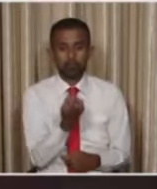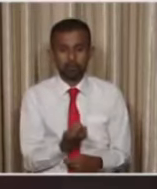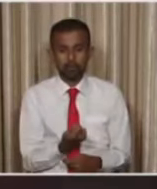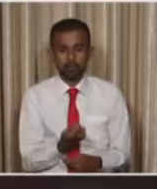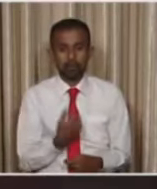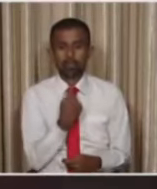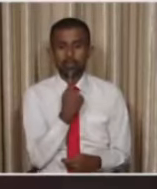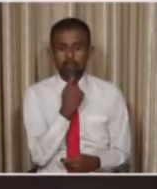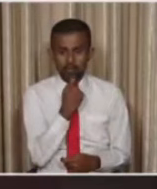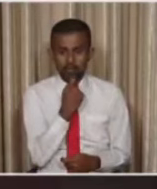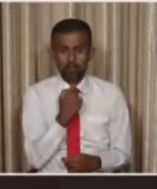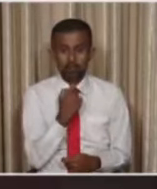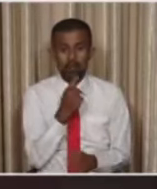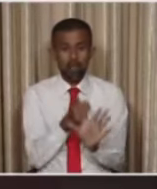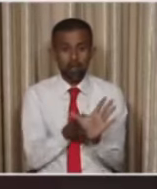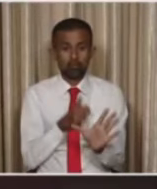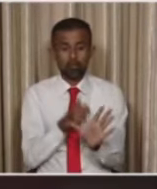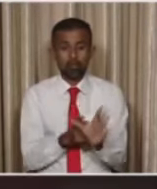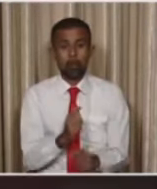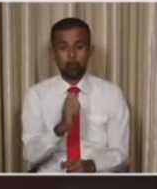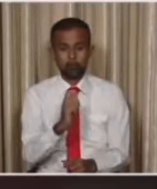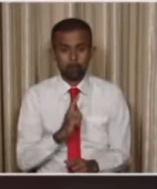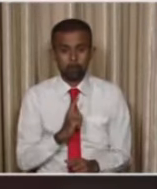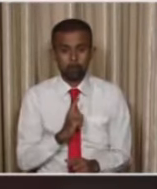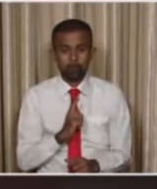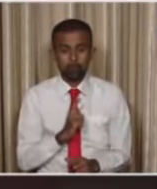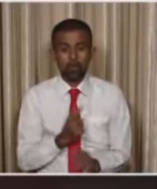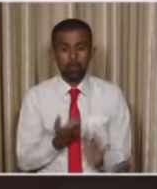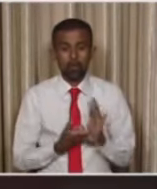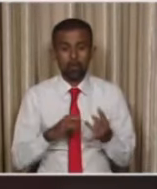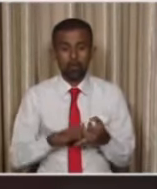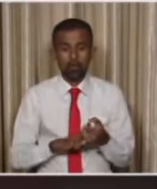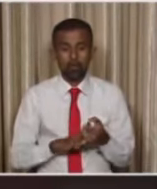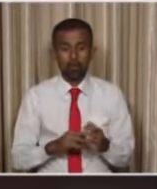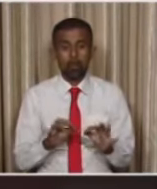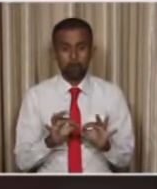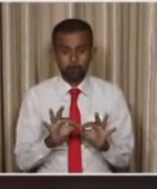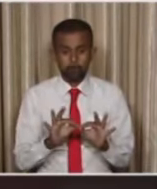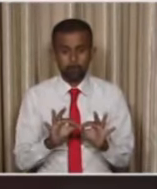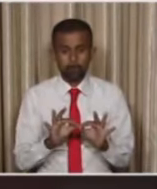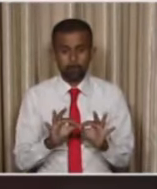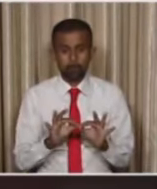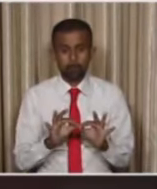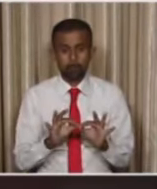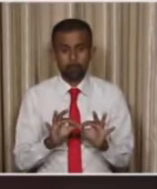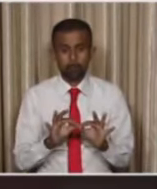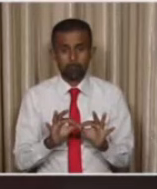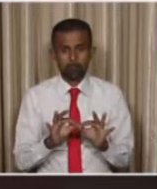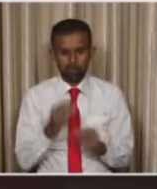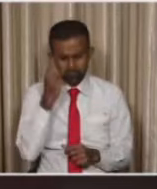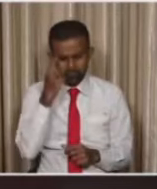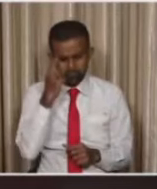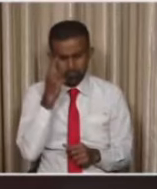අපි තේවලින් වාර්ෂිකව ගන්නේ රුපියල් බිලියන මට මතක